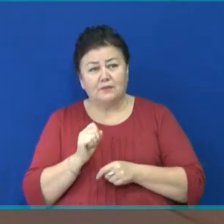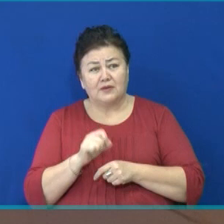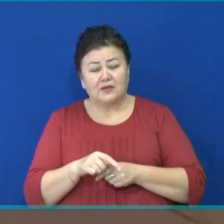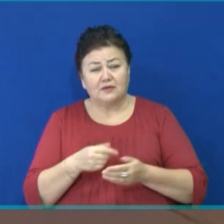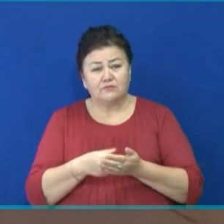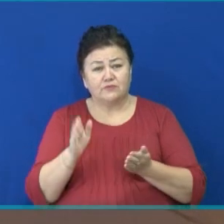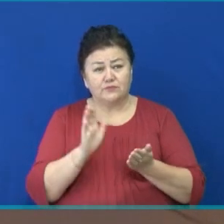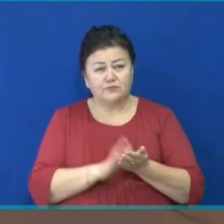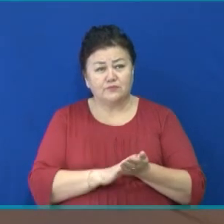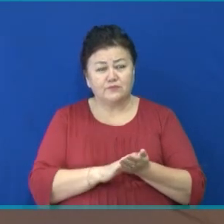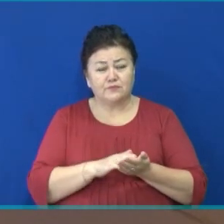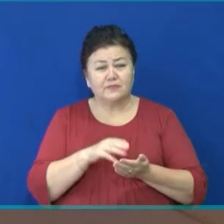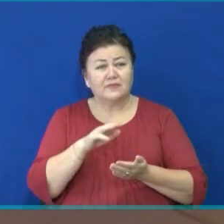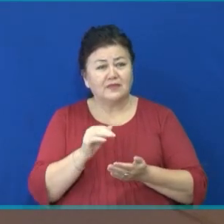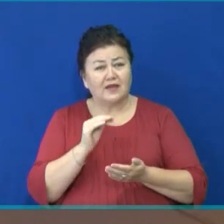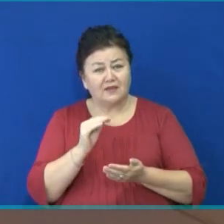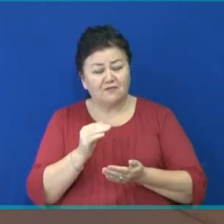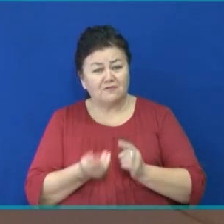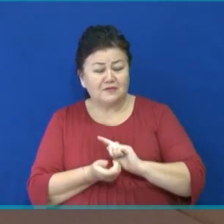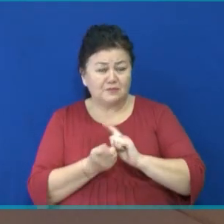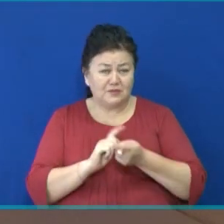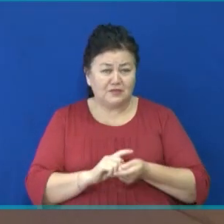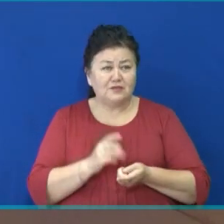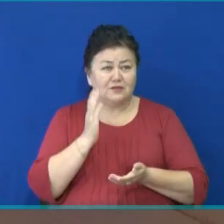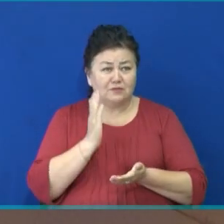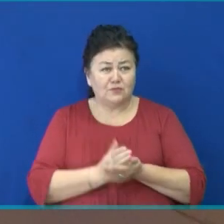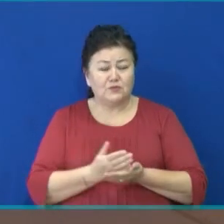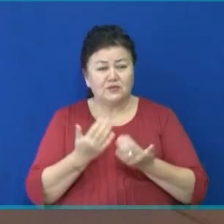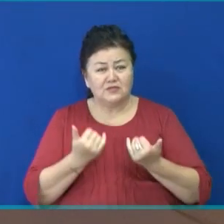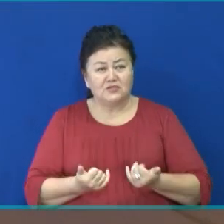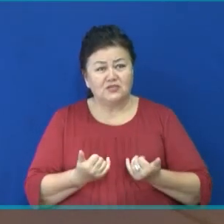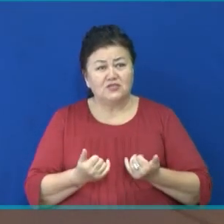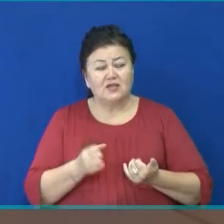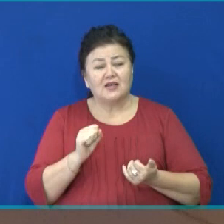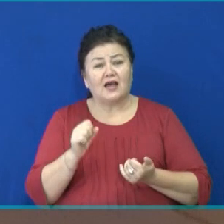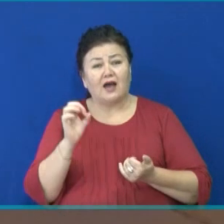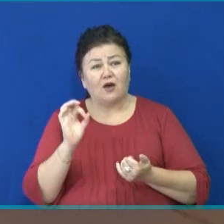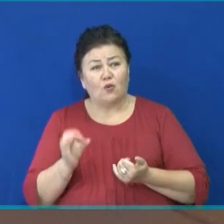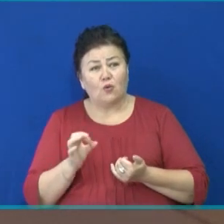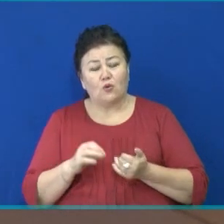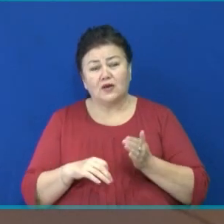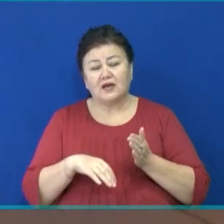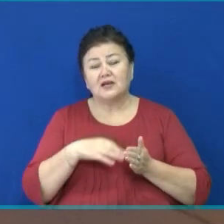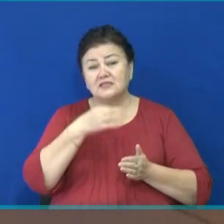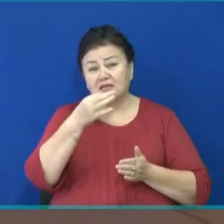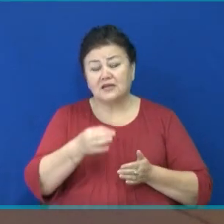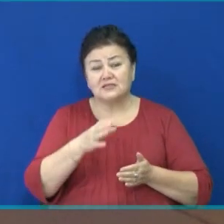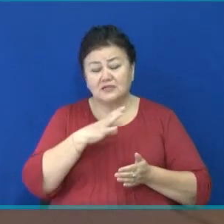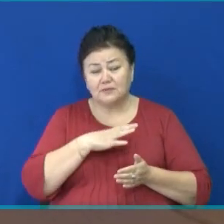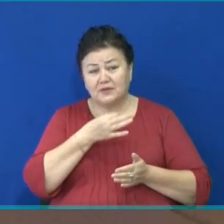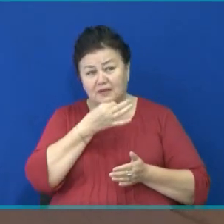бекітілген тарифті өзгерту туралы бұйрығын алды. Қазіргі уақытта БЭСК акционерлік қоғамы тарапынан жоғарыда айтылған бұйрық